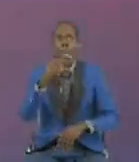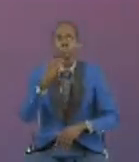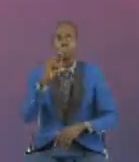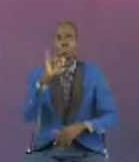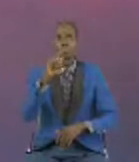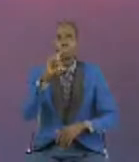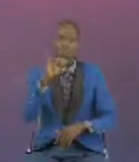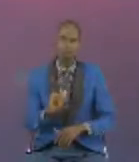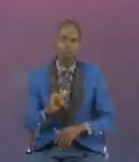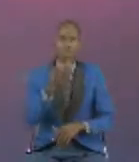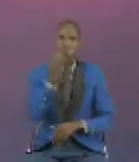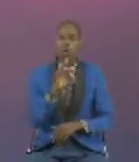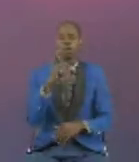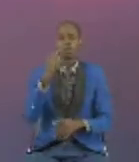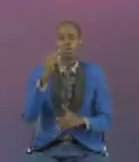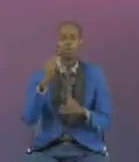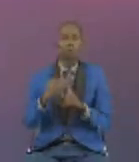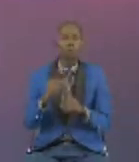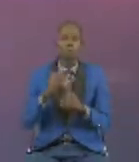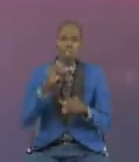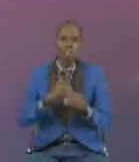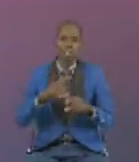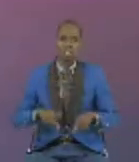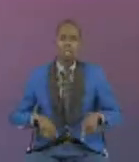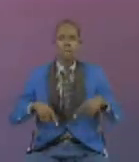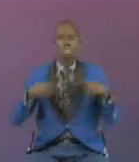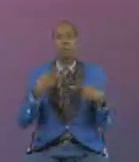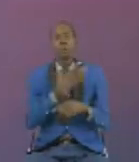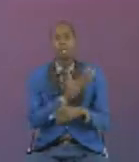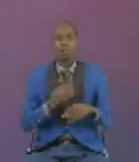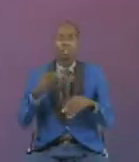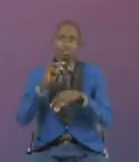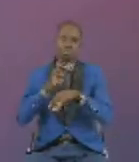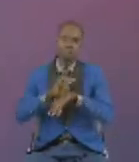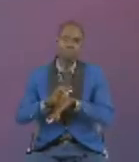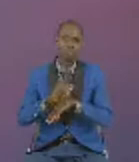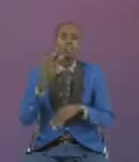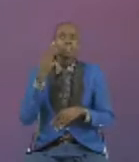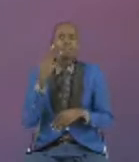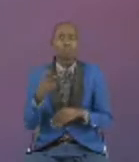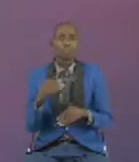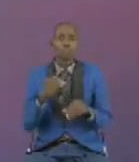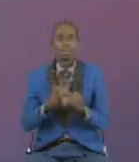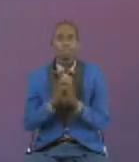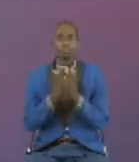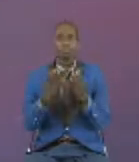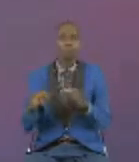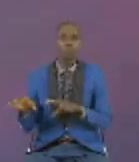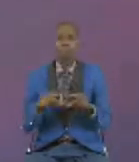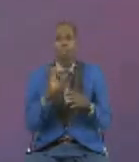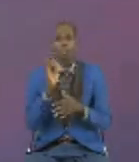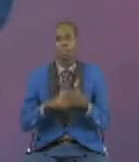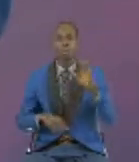parole dans la vie et le ministère. Voyons Actes des Apôtres, chapitre 4. Lisons le